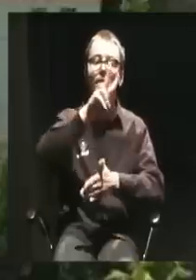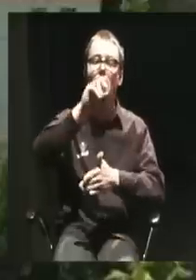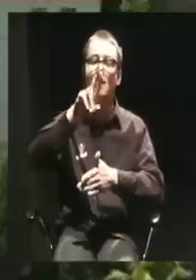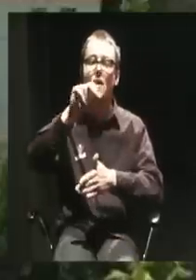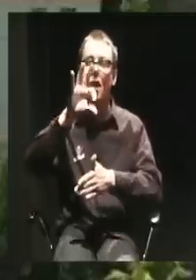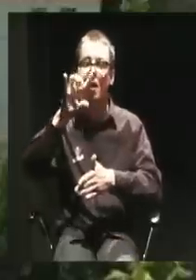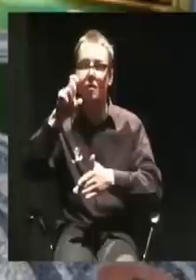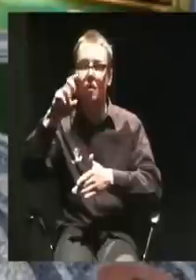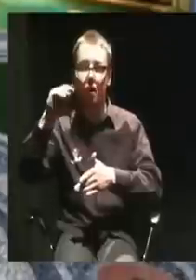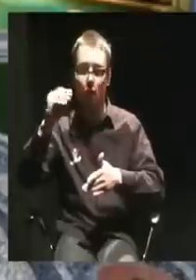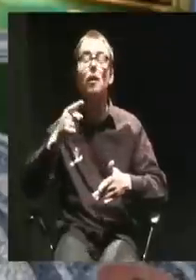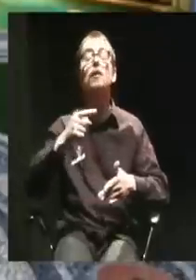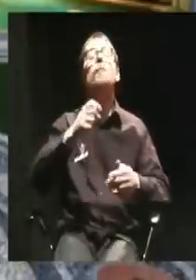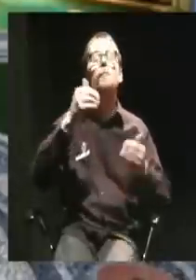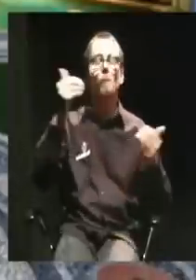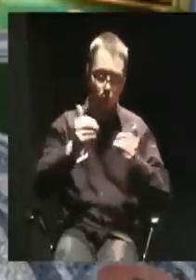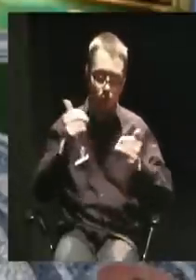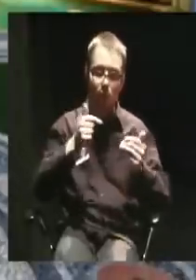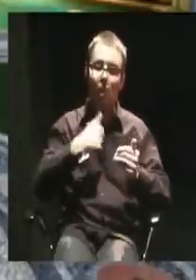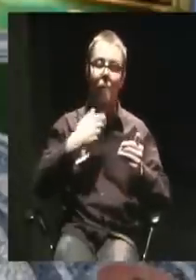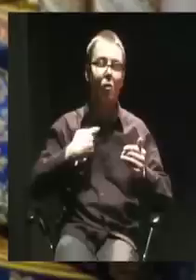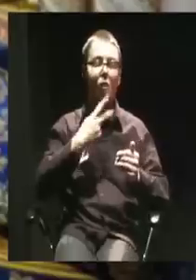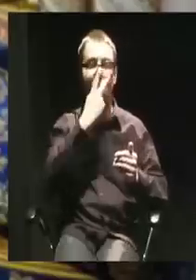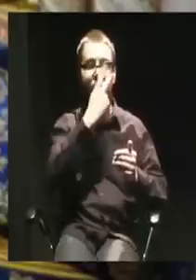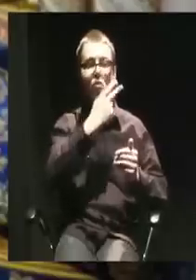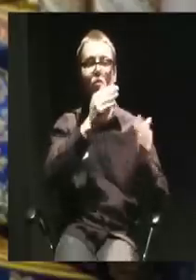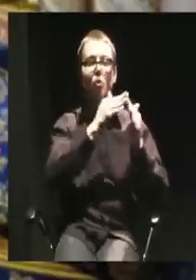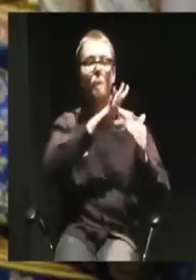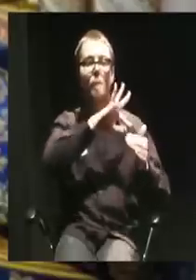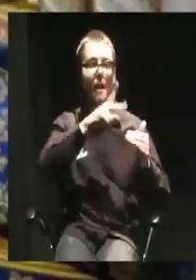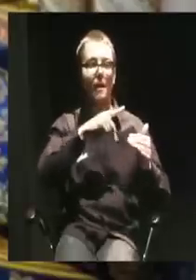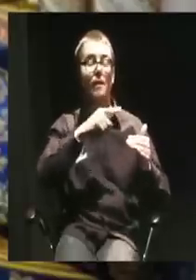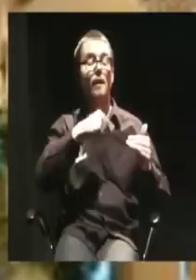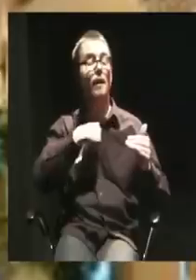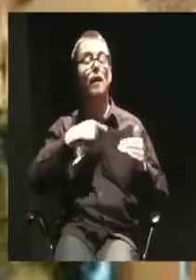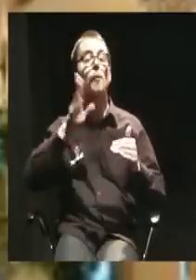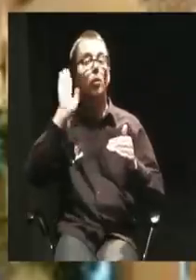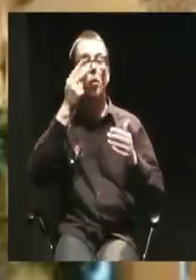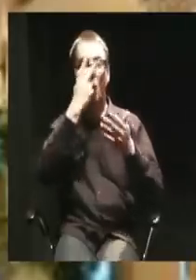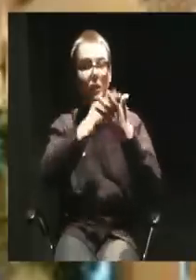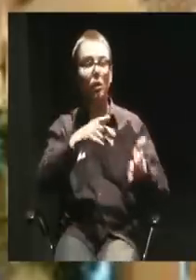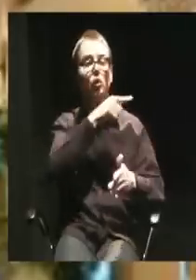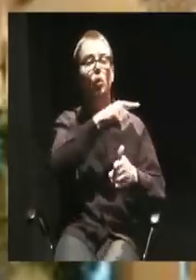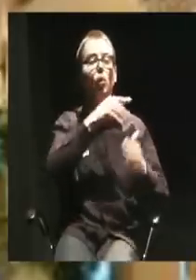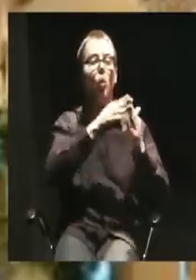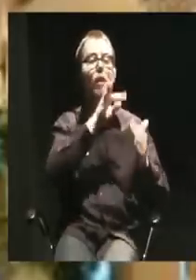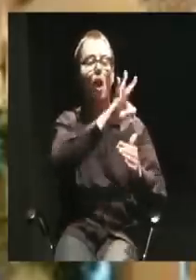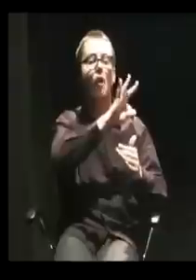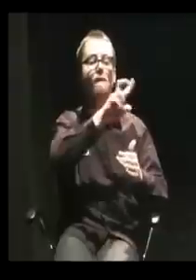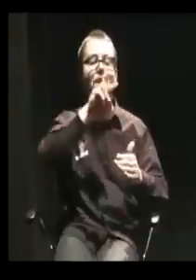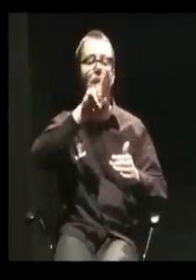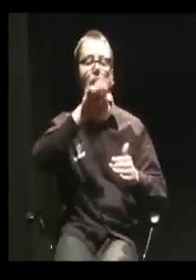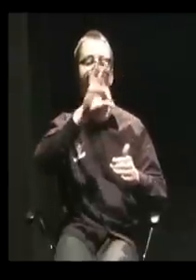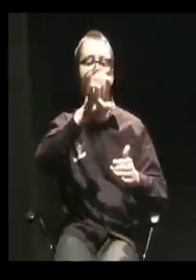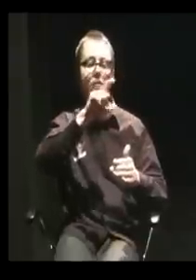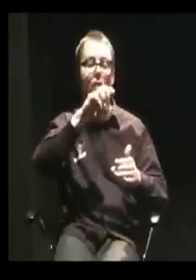dom. Wróciłem do hotelu, zgooglałem, okazało się, że jest to dom Versace. Wygląda tak wewnątrz. Pomyślałem, zrobię wszystko, żeby zobaczyć